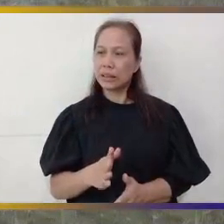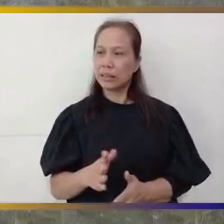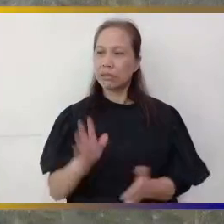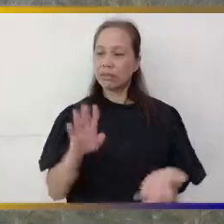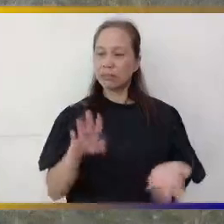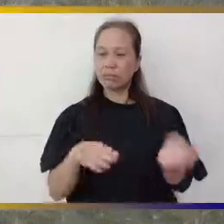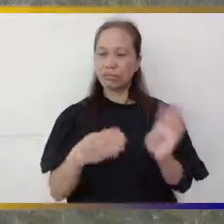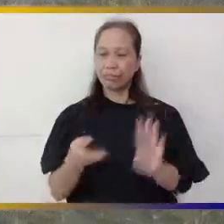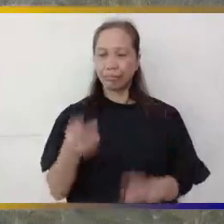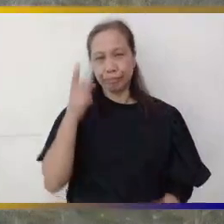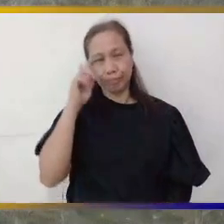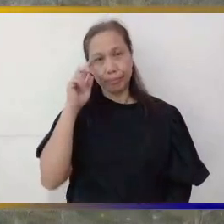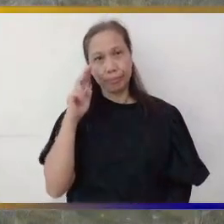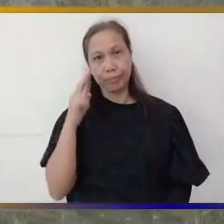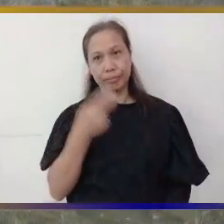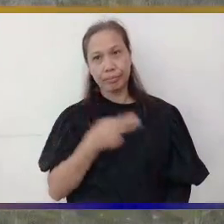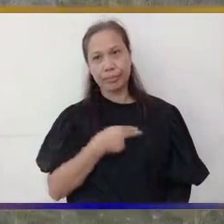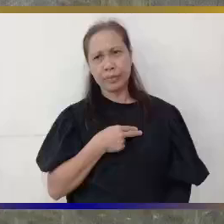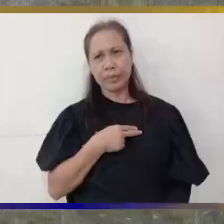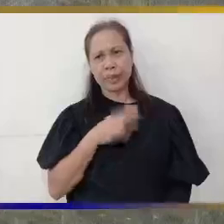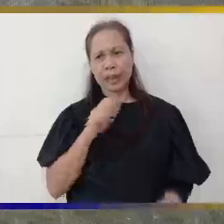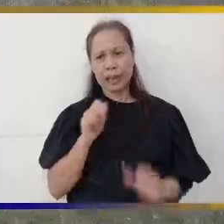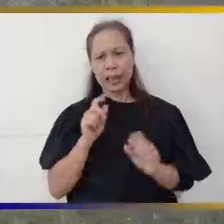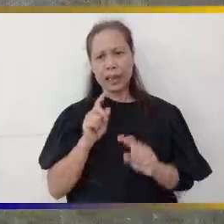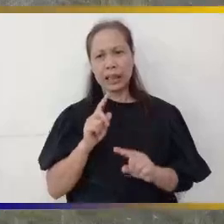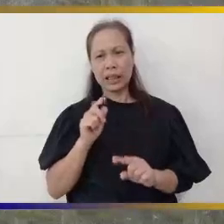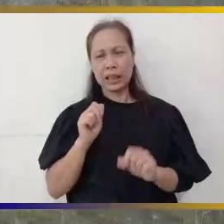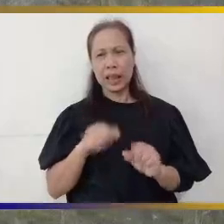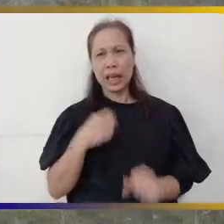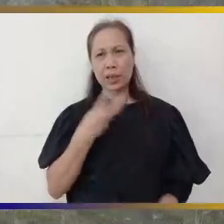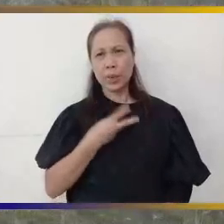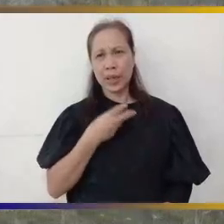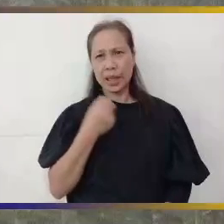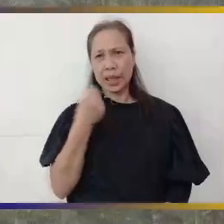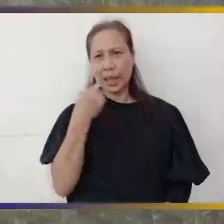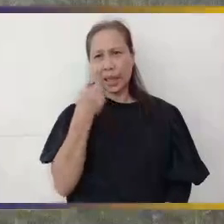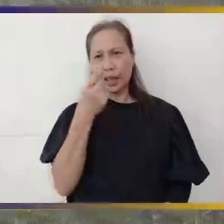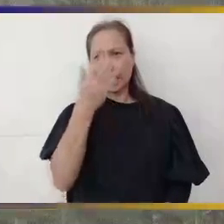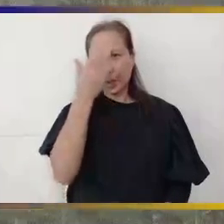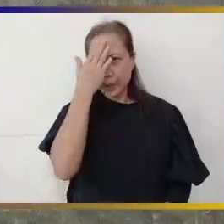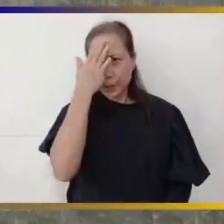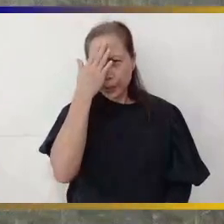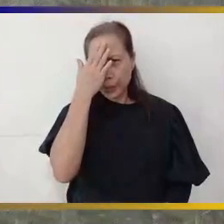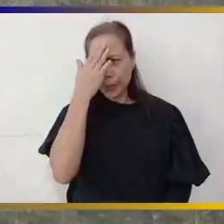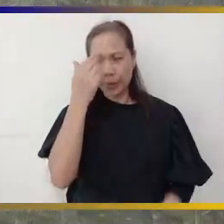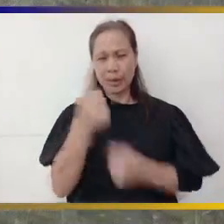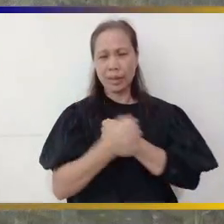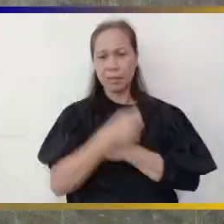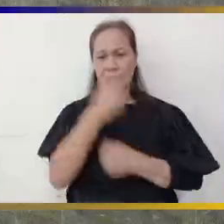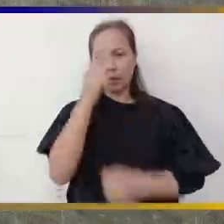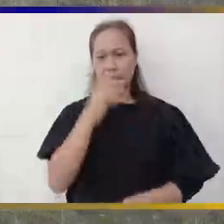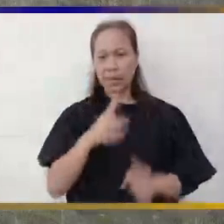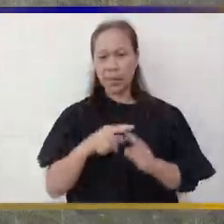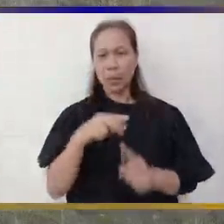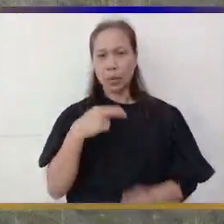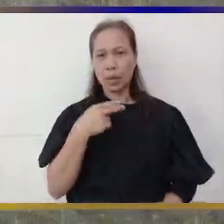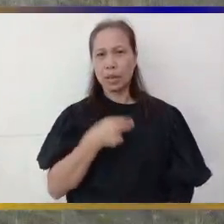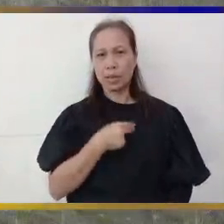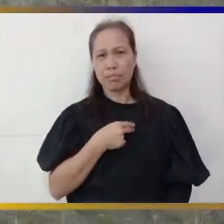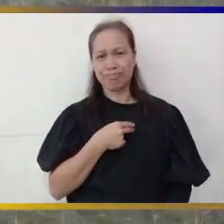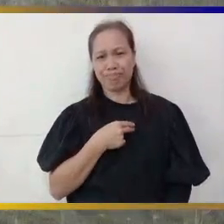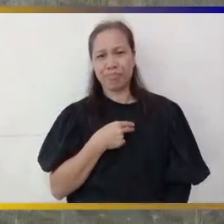you see the Love of God Can't you recognize Can't you understand the Love of God Grabe